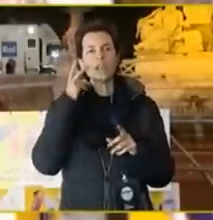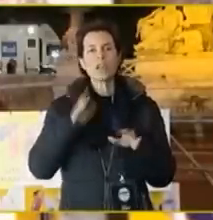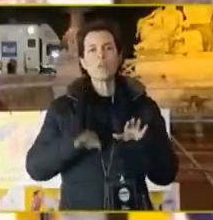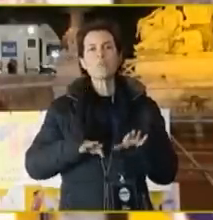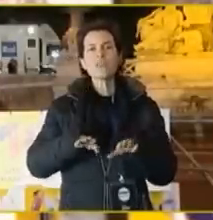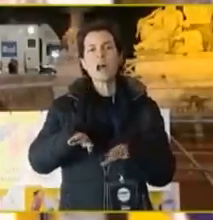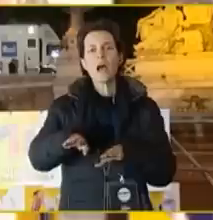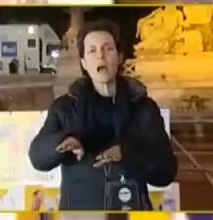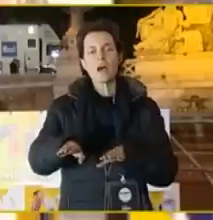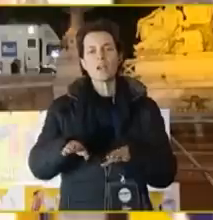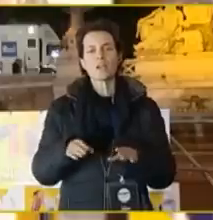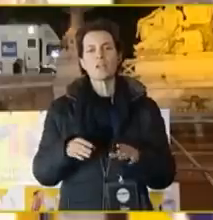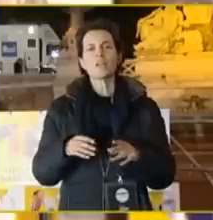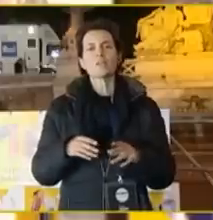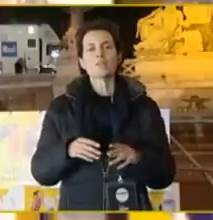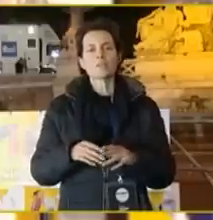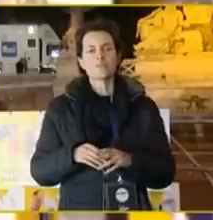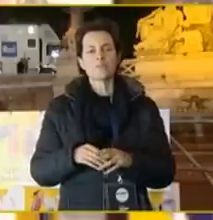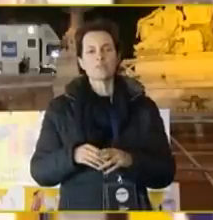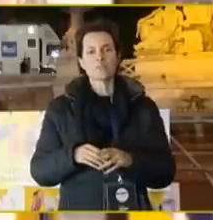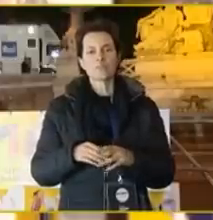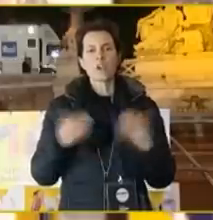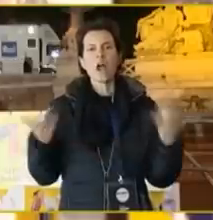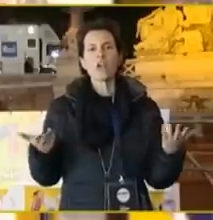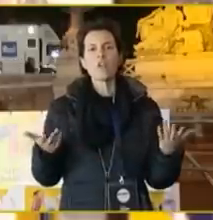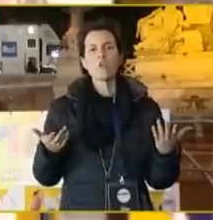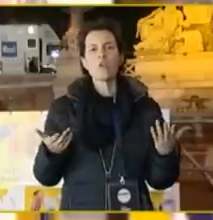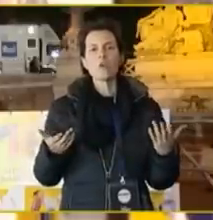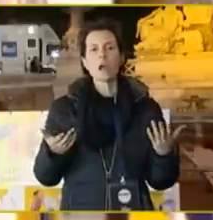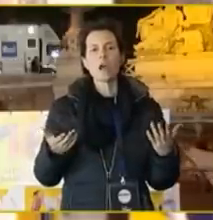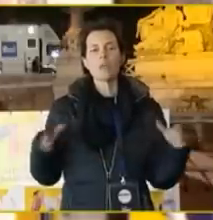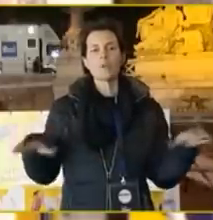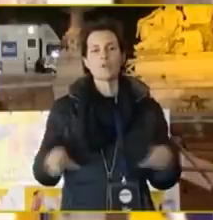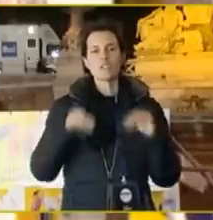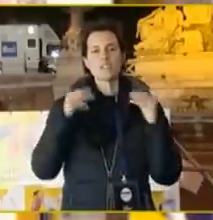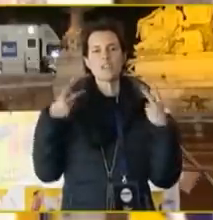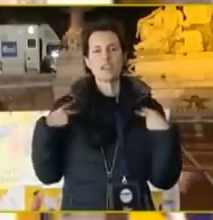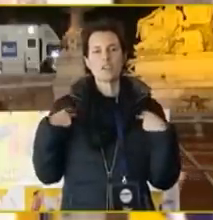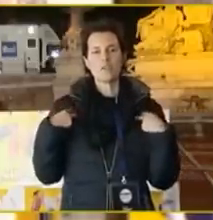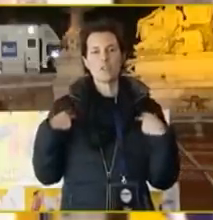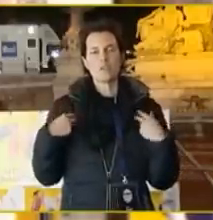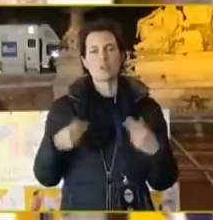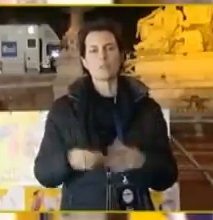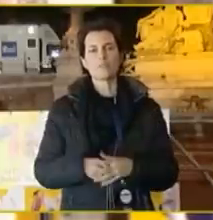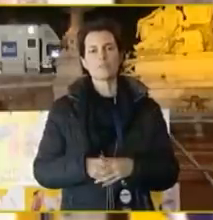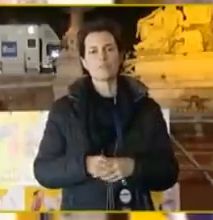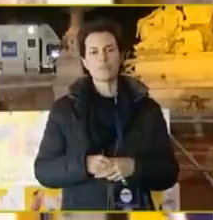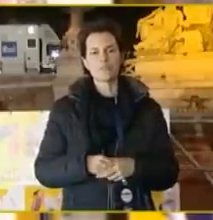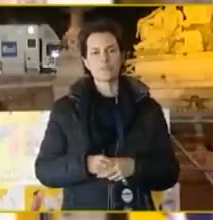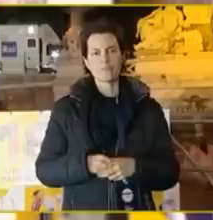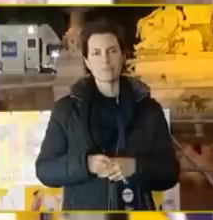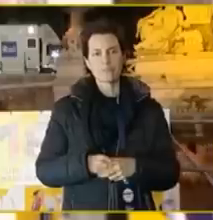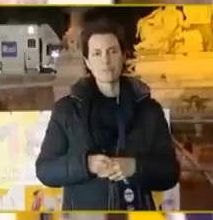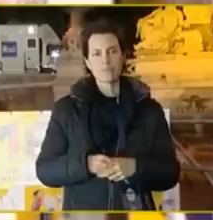accorti che era un binario morto. E allora abbiamo spiccato il volo. Abbiamo mollato i vecchi metodi e abbiamo cominciato